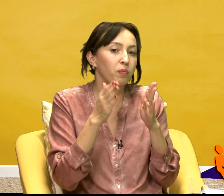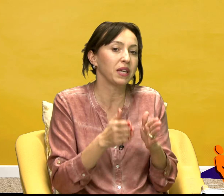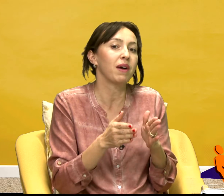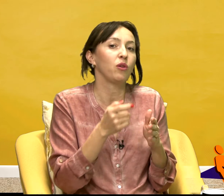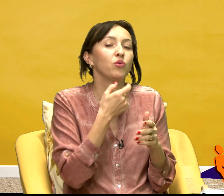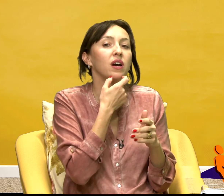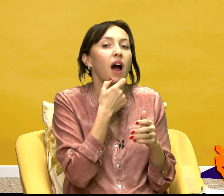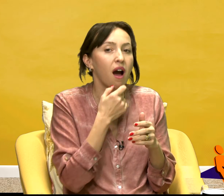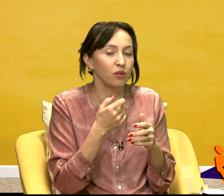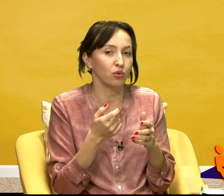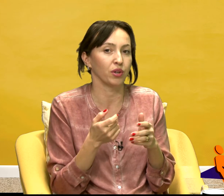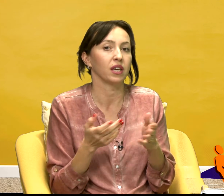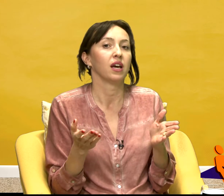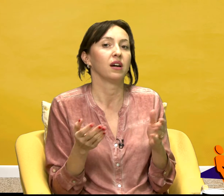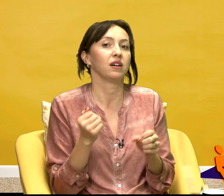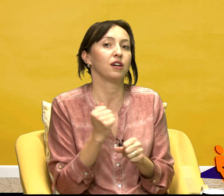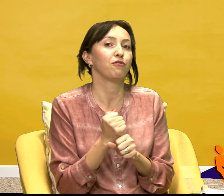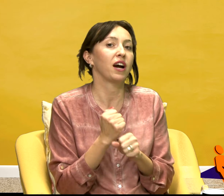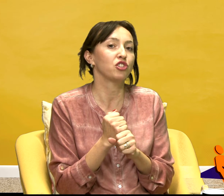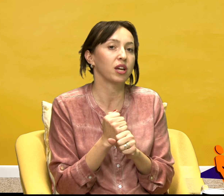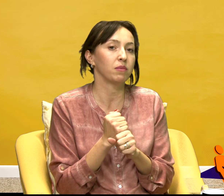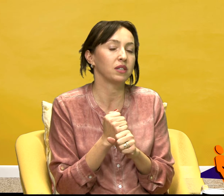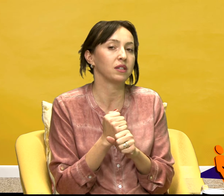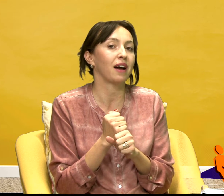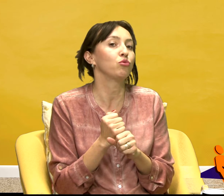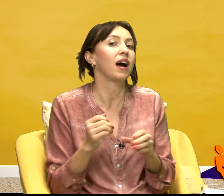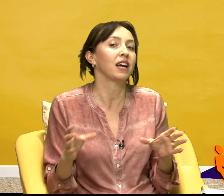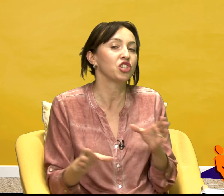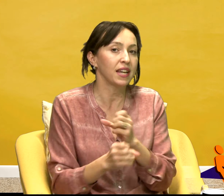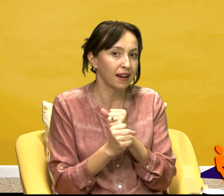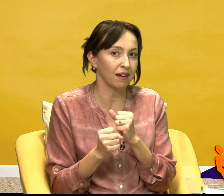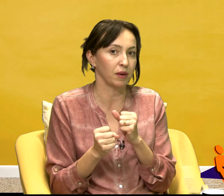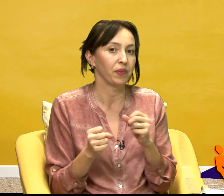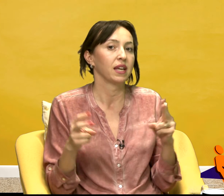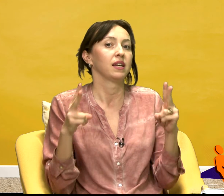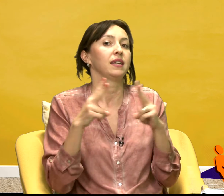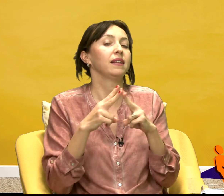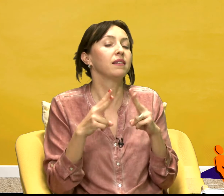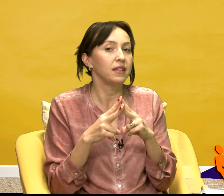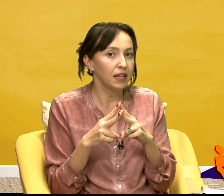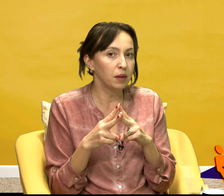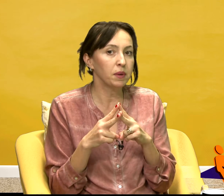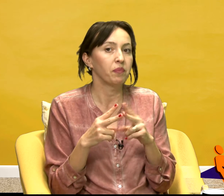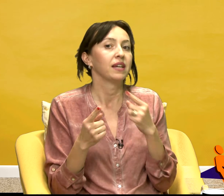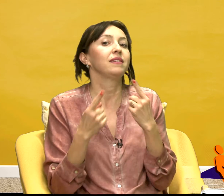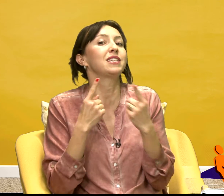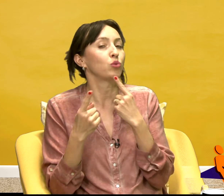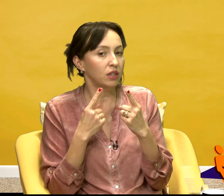începând cu prima lună a anului, facem adunarea generală. Ne